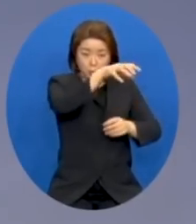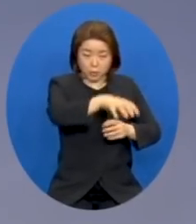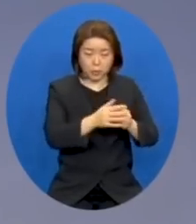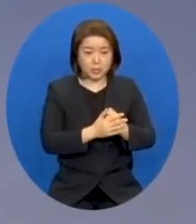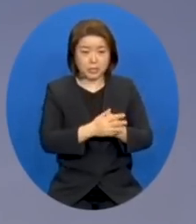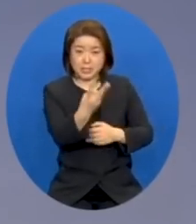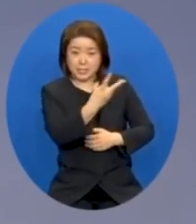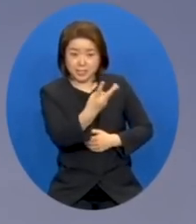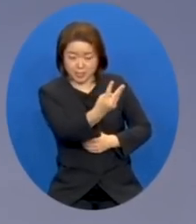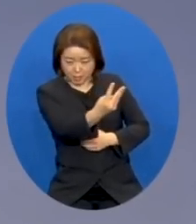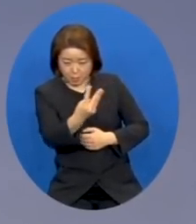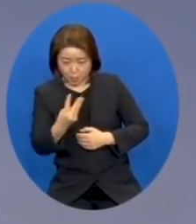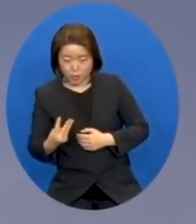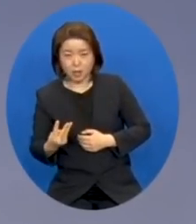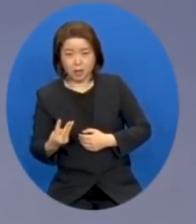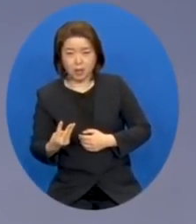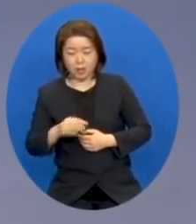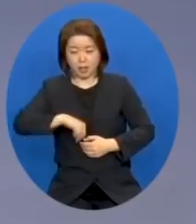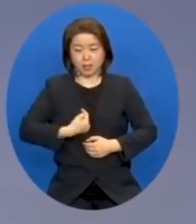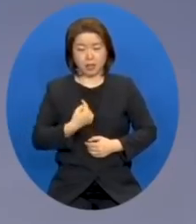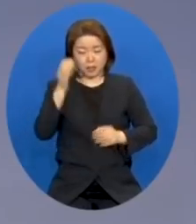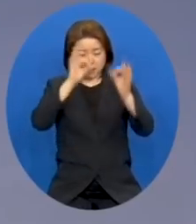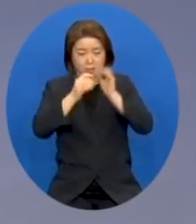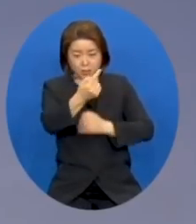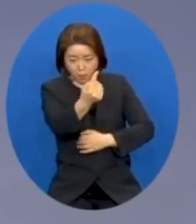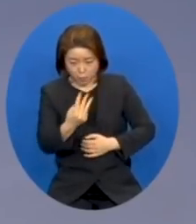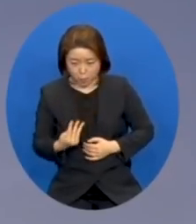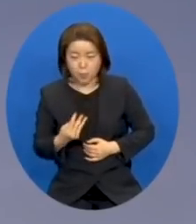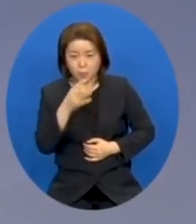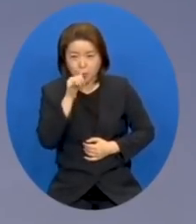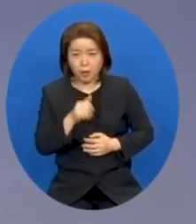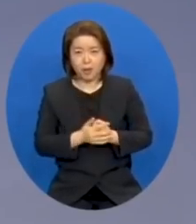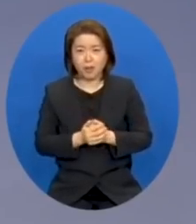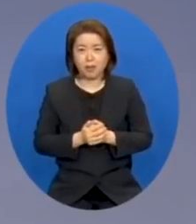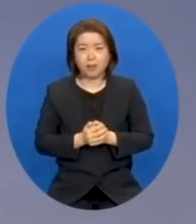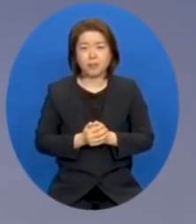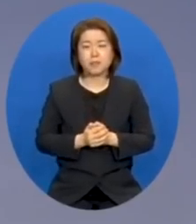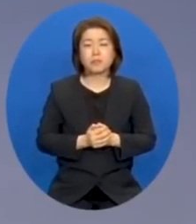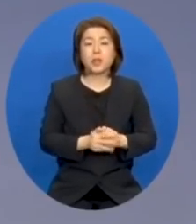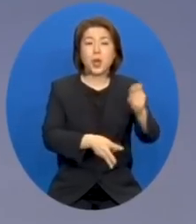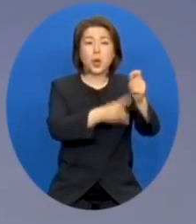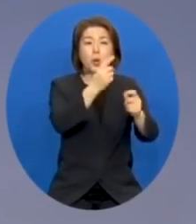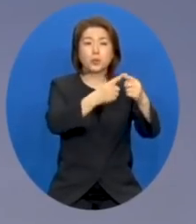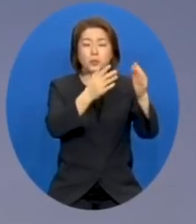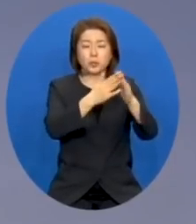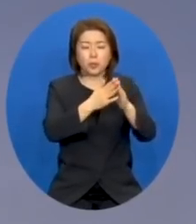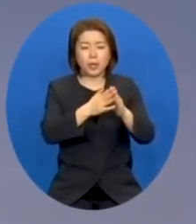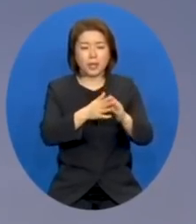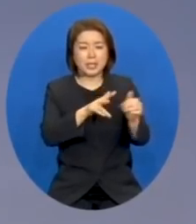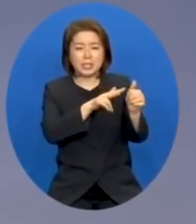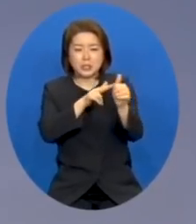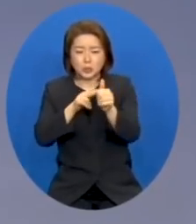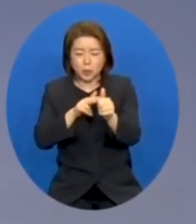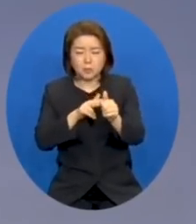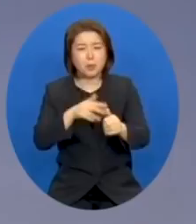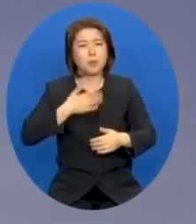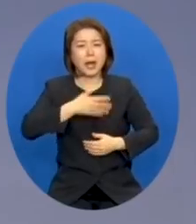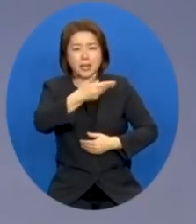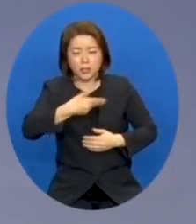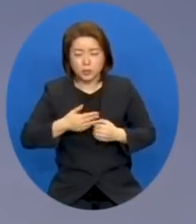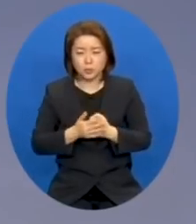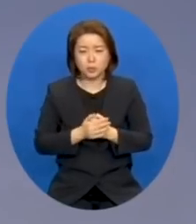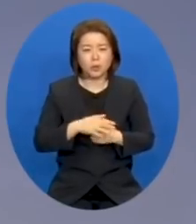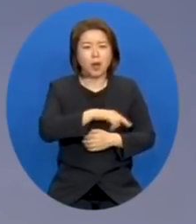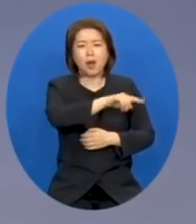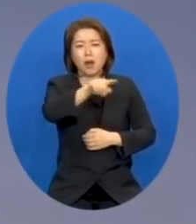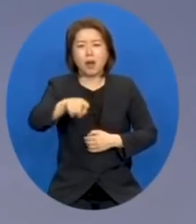부드 나도 와악 알고 가 자기를 찾아와 주었습니다 고린도 교회 소식을 전해 주었고 고린도 교인들을 다